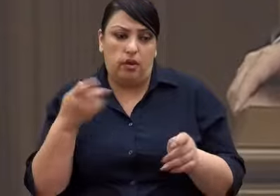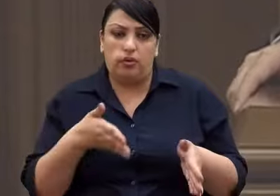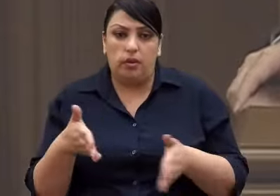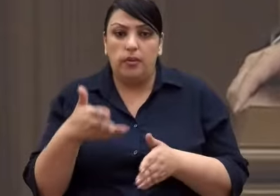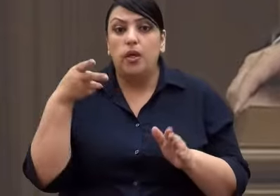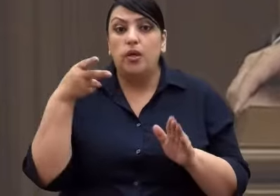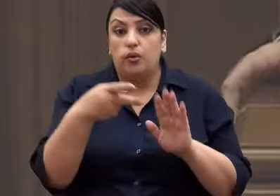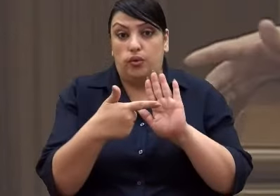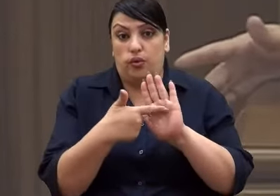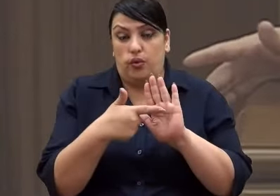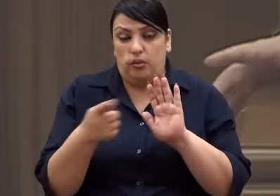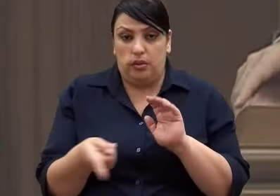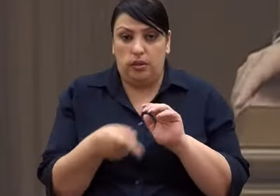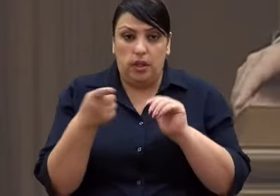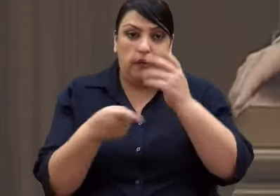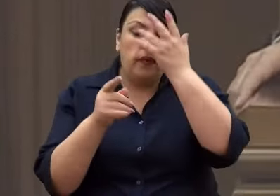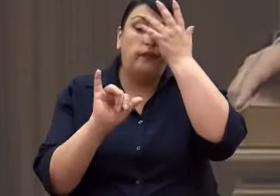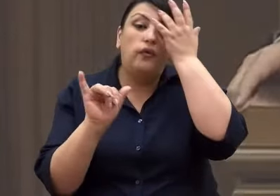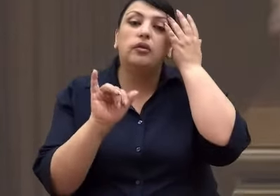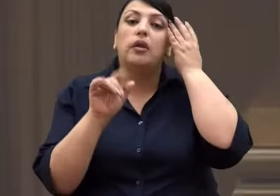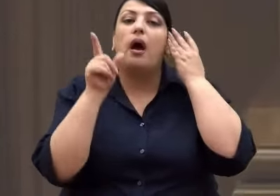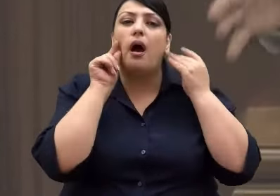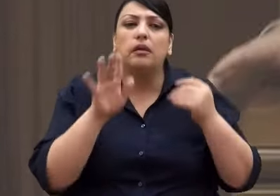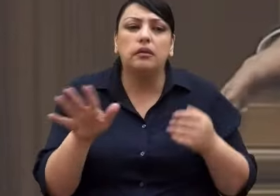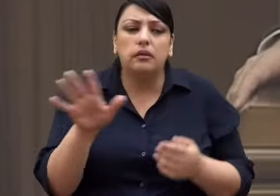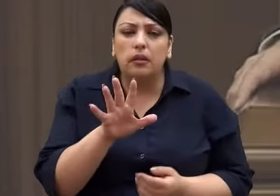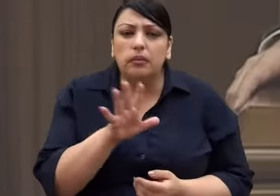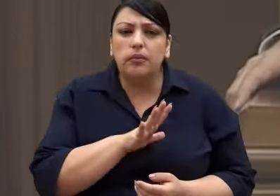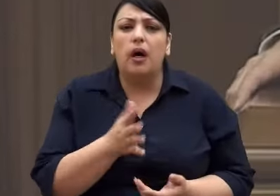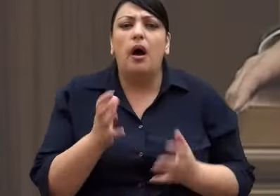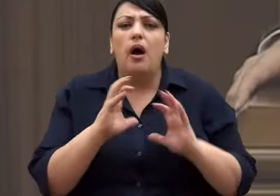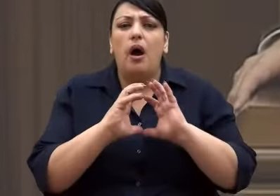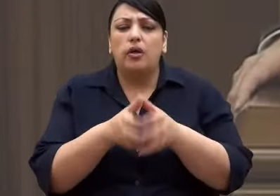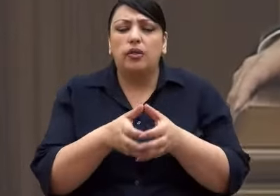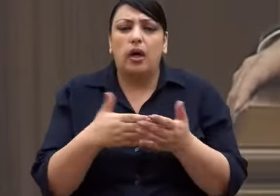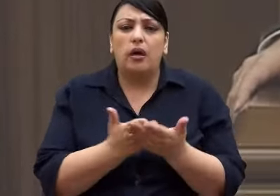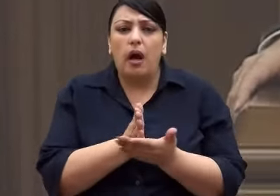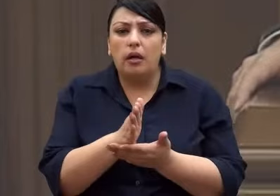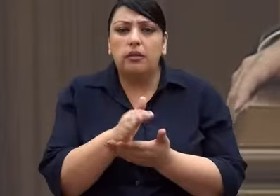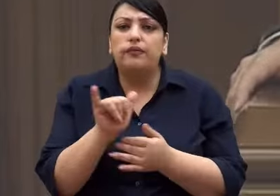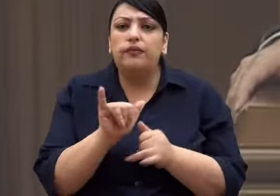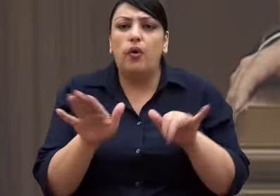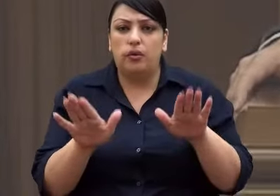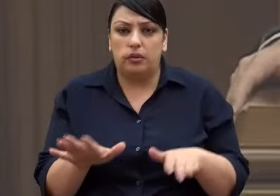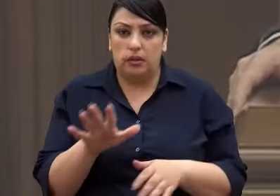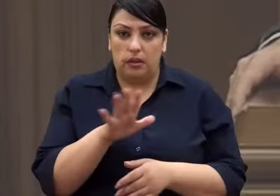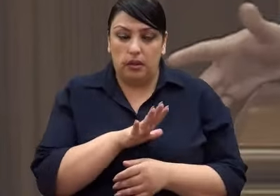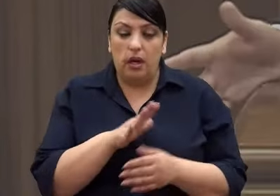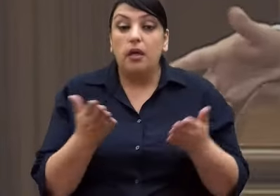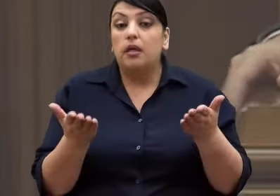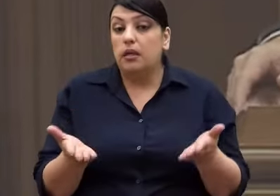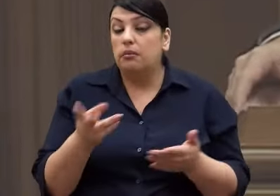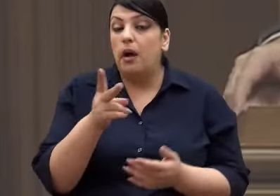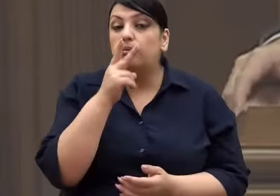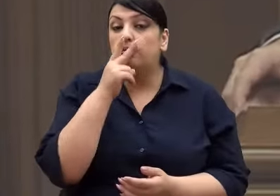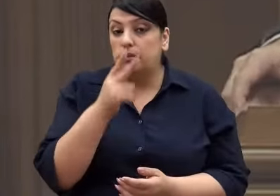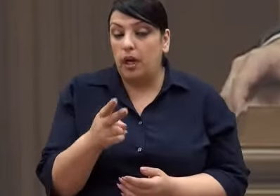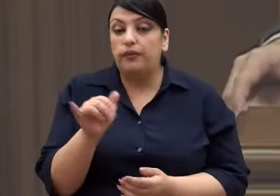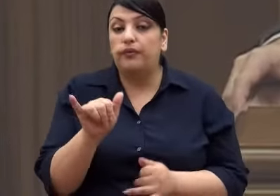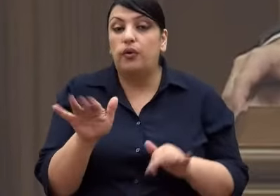թիվը, որտեղ էր Հայաստանը աշխարհքաղաքական քարտեզին, և հիմա նայեք, թե որտեղ է